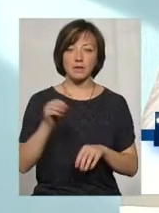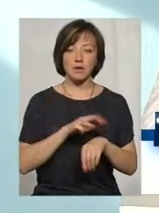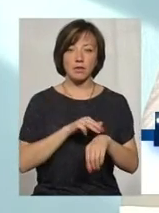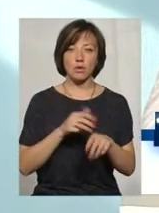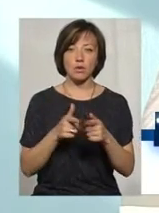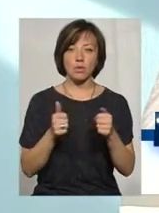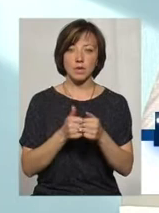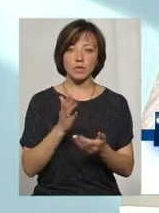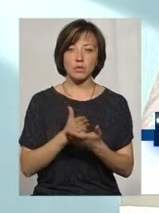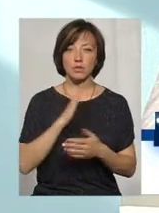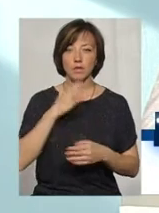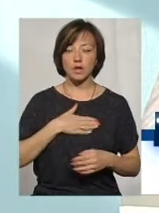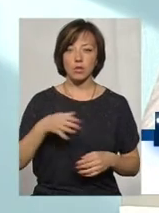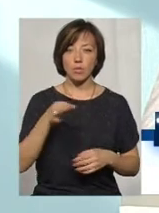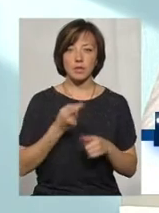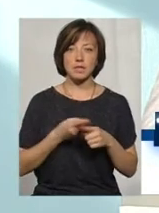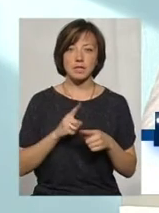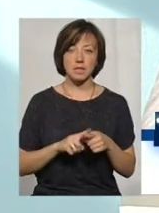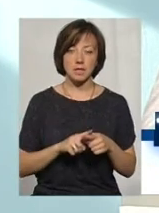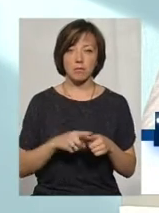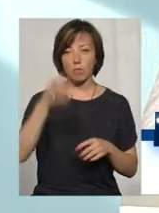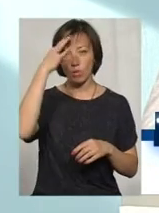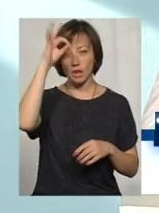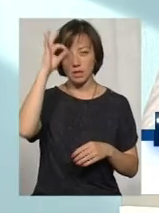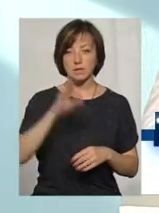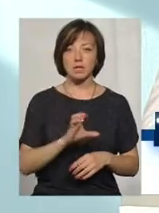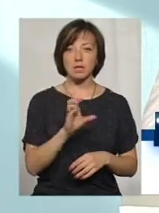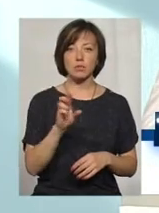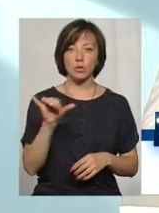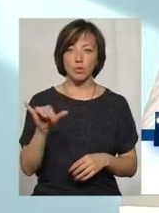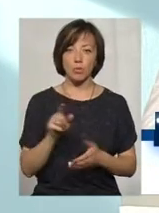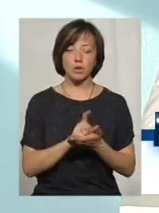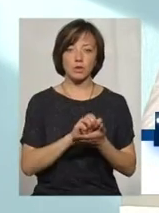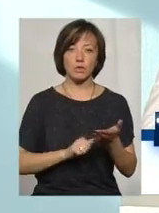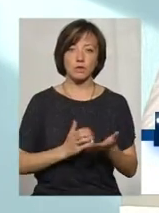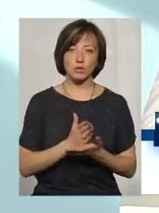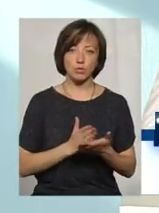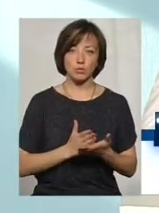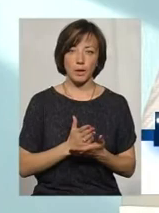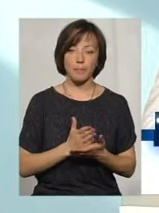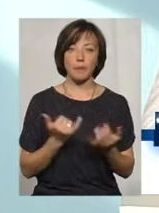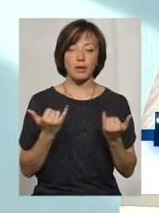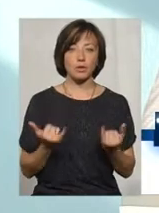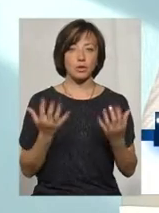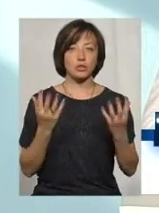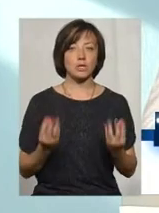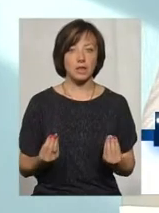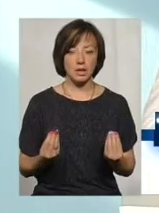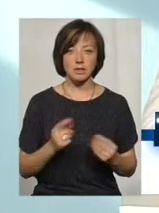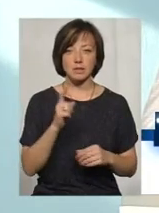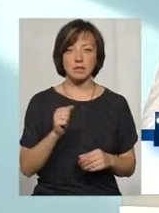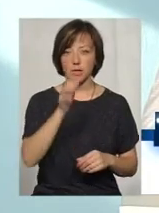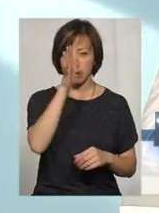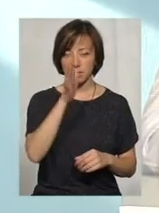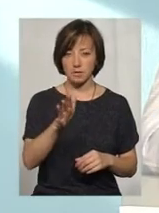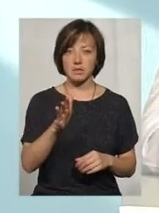органи, які знаходяться в нашій області. Це і органи поліції, і служби безпеки, і фіскальної служби. На сьогоднішній день, за 5